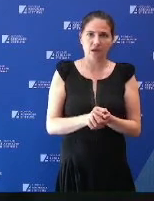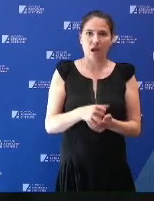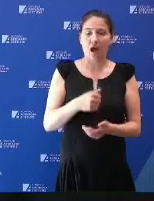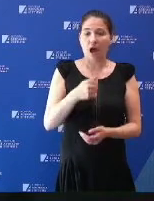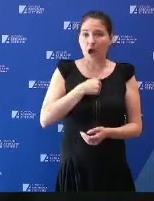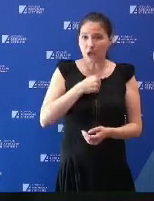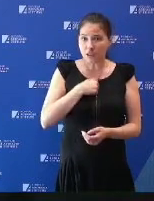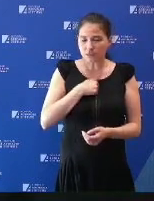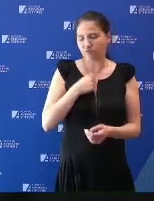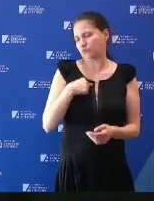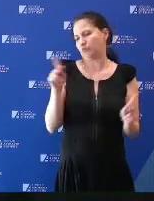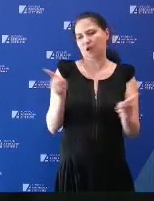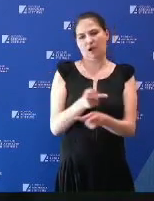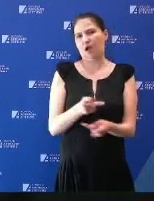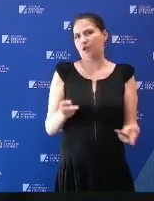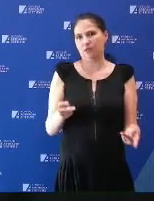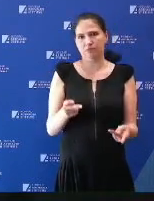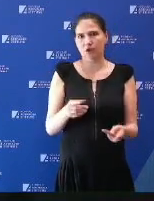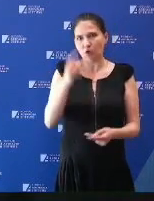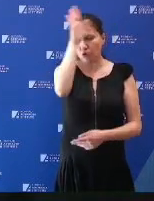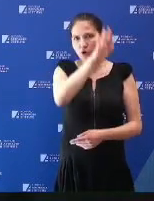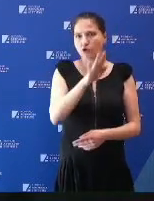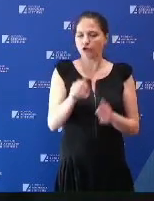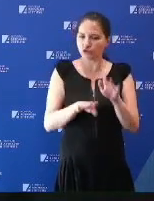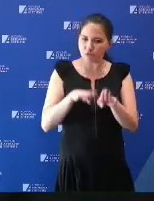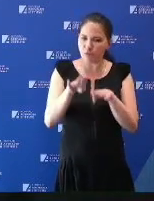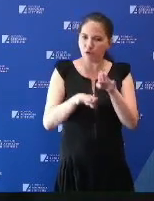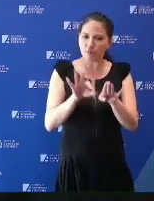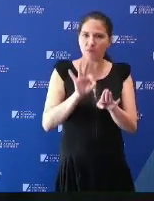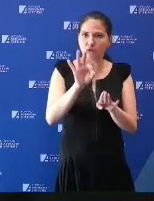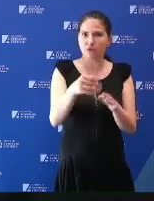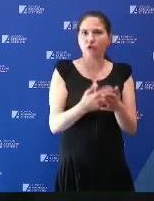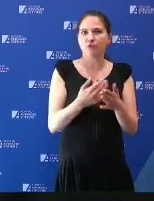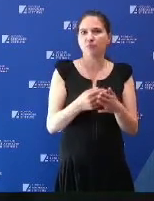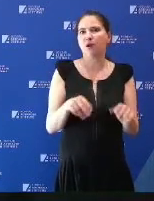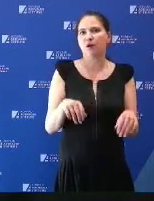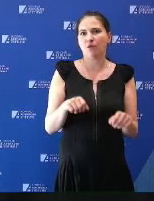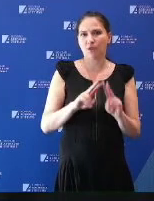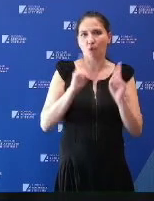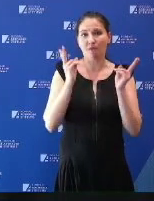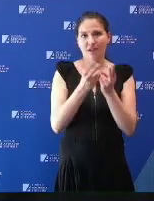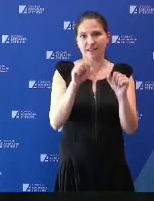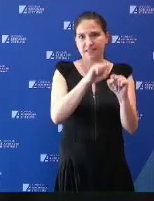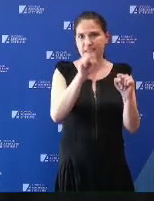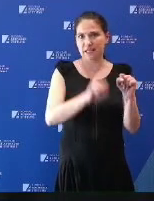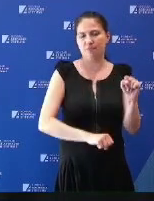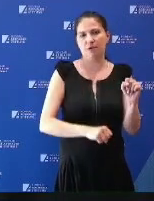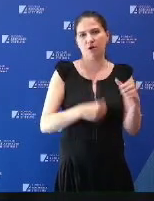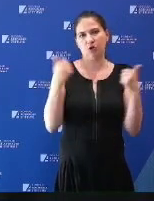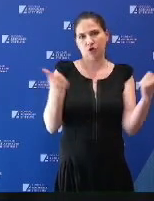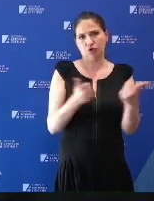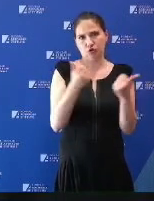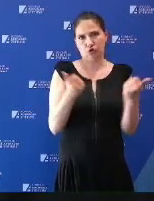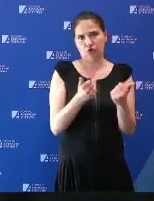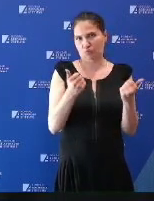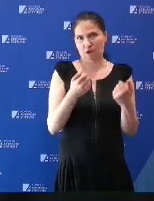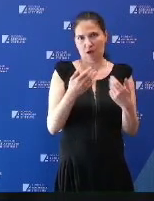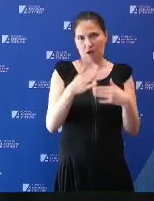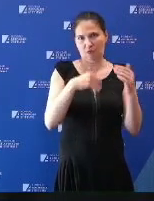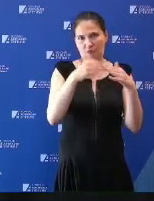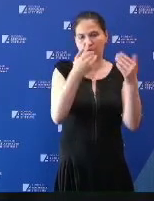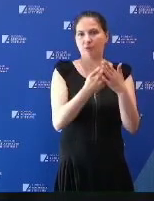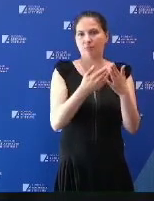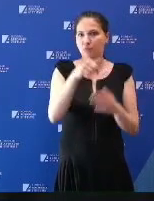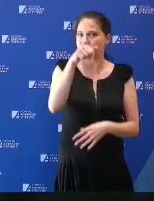sind auf einem guten Weg. Wir bauen extrem gute Ökosysteme auf, zum Beispiel auch jetzt gerade hier mit unserem Digital Hub für angewandte